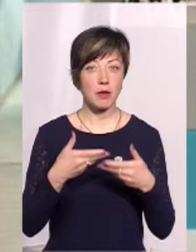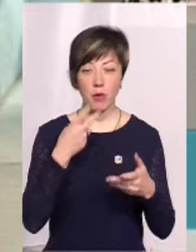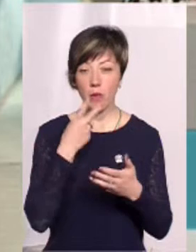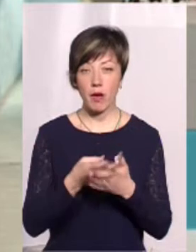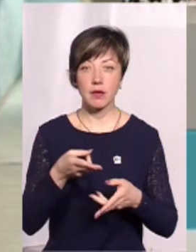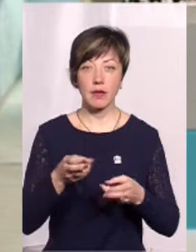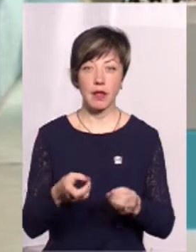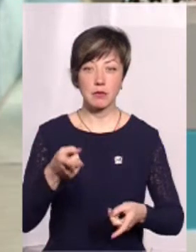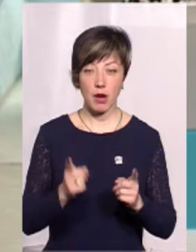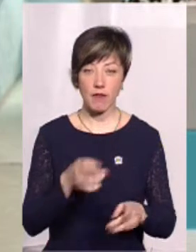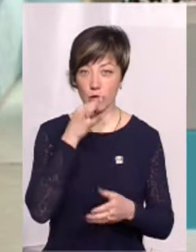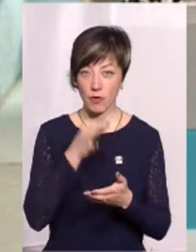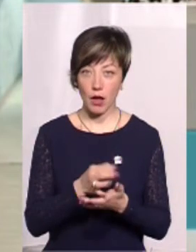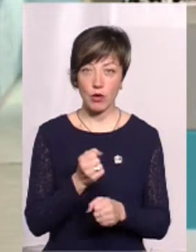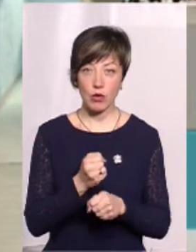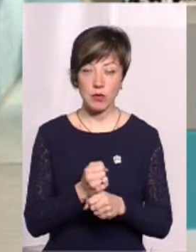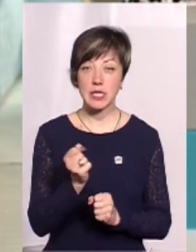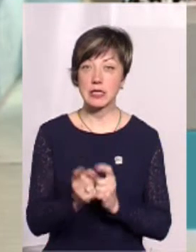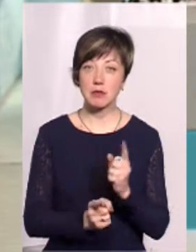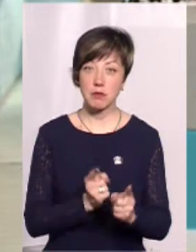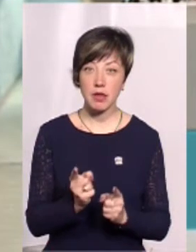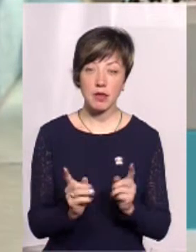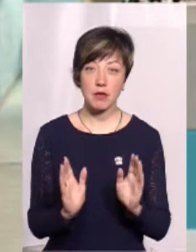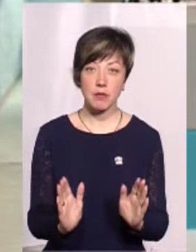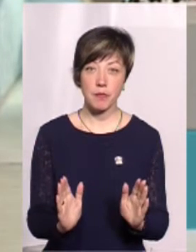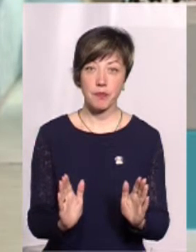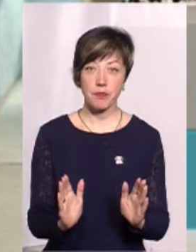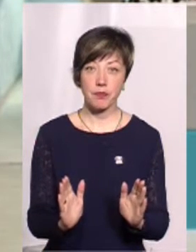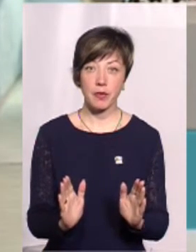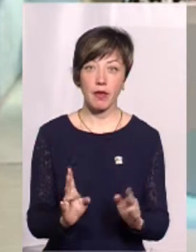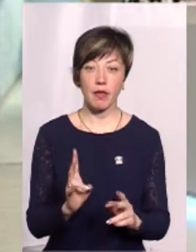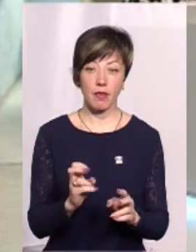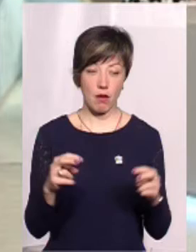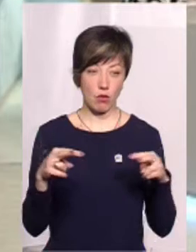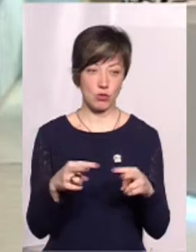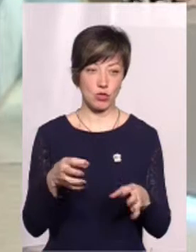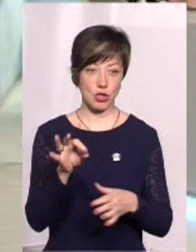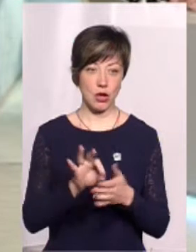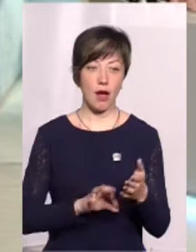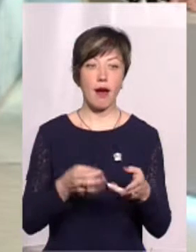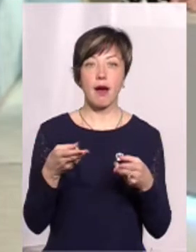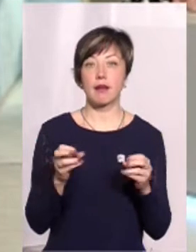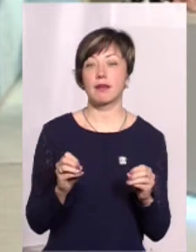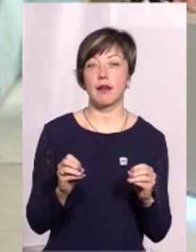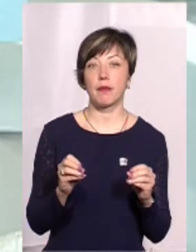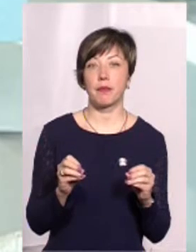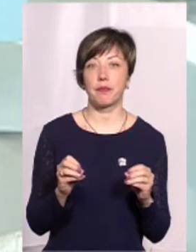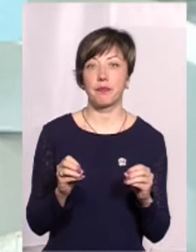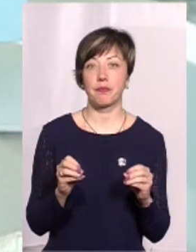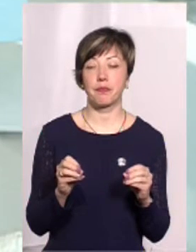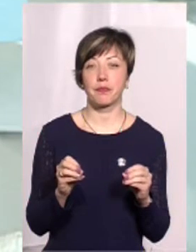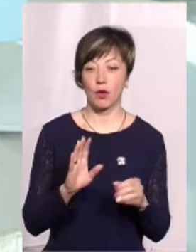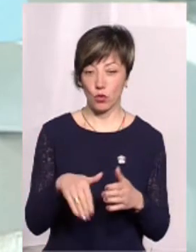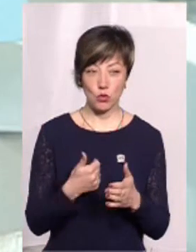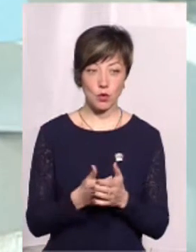де справді відповідально роблять, там зміни буквально на очах. А де